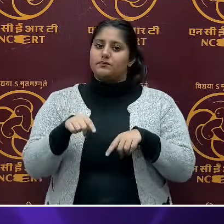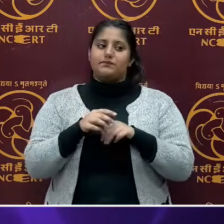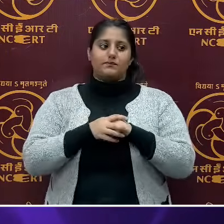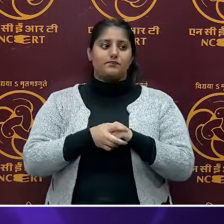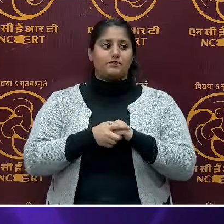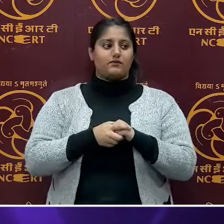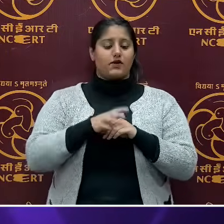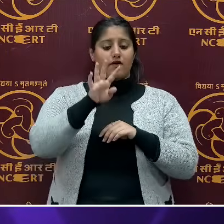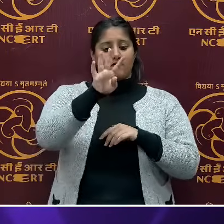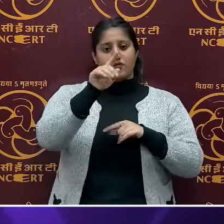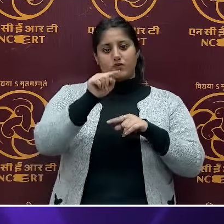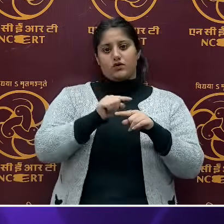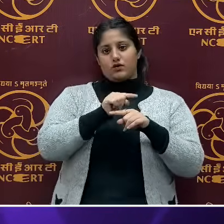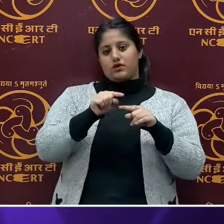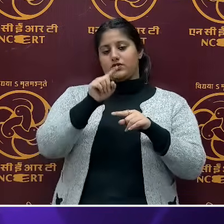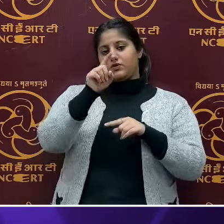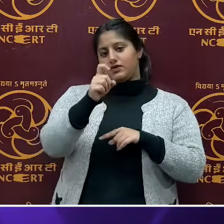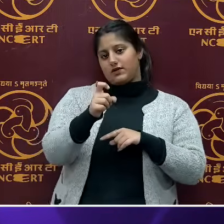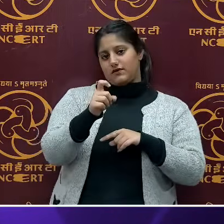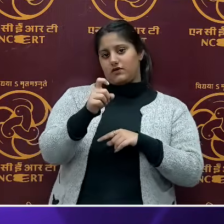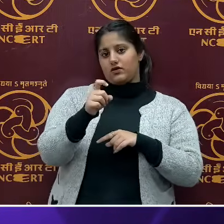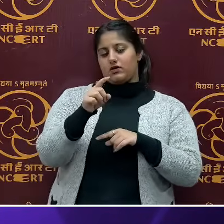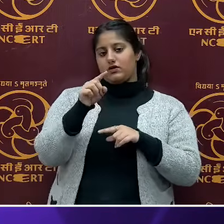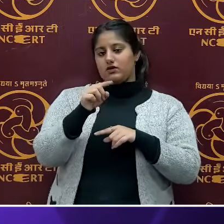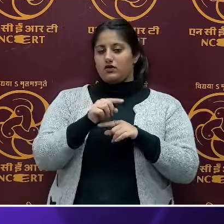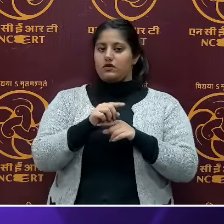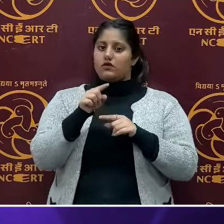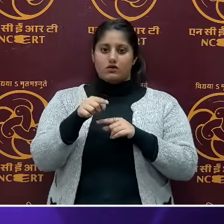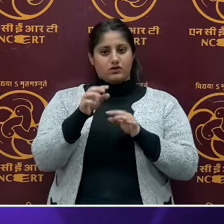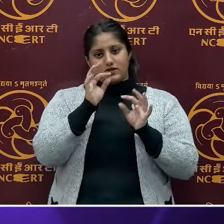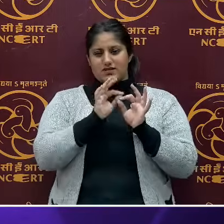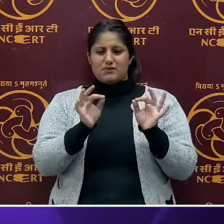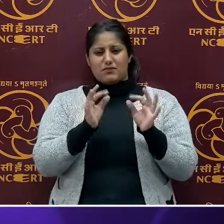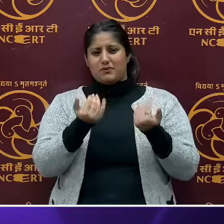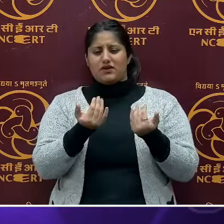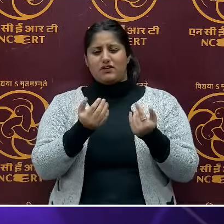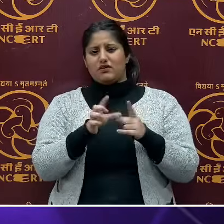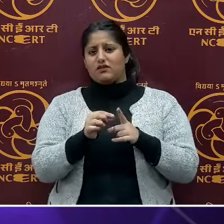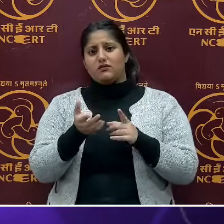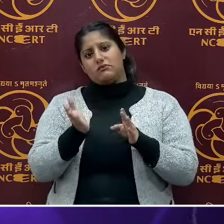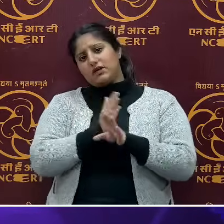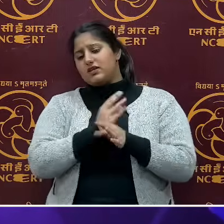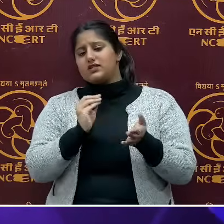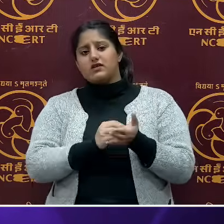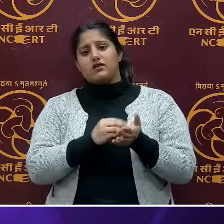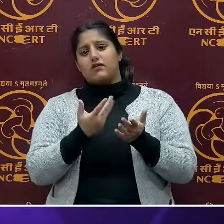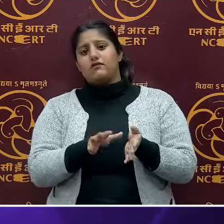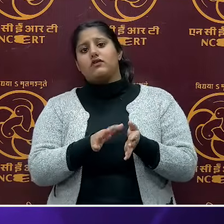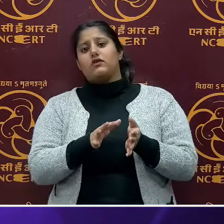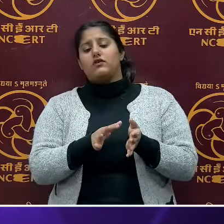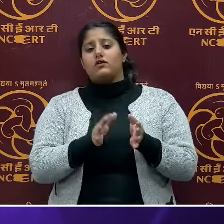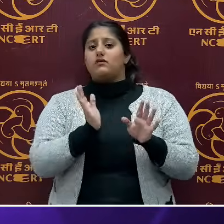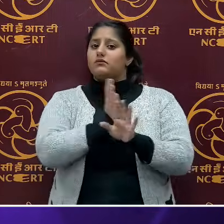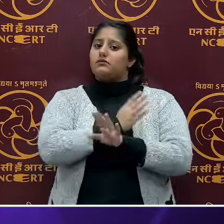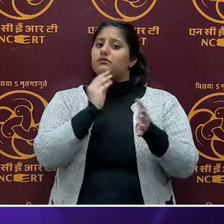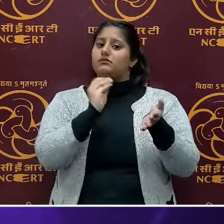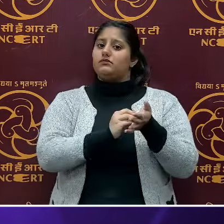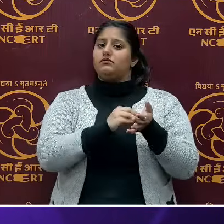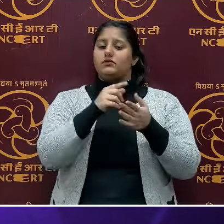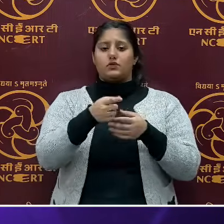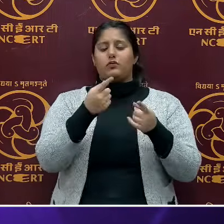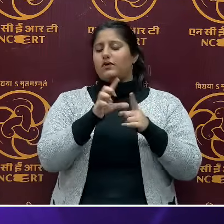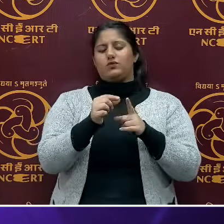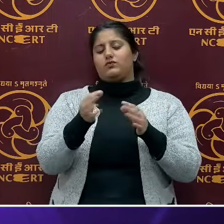So 4 is to 7 is already into its simplest form. है ना? ये तो already simplest form में, so no need to